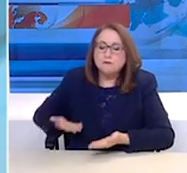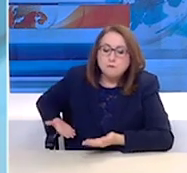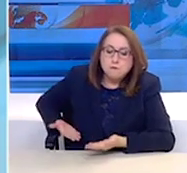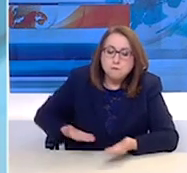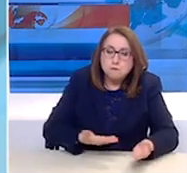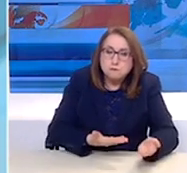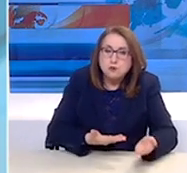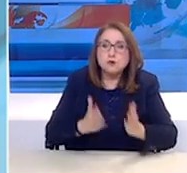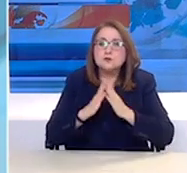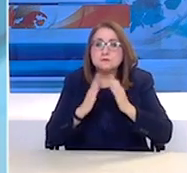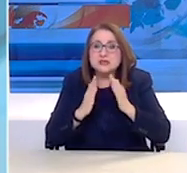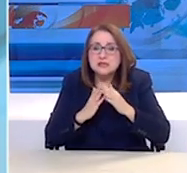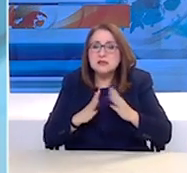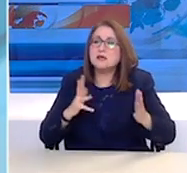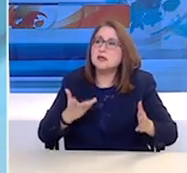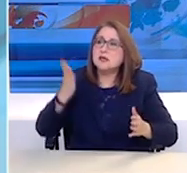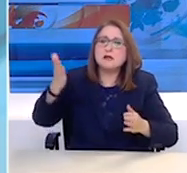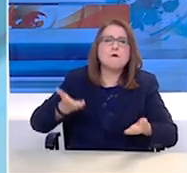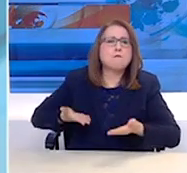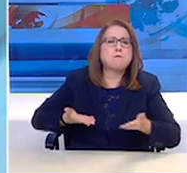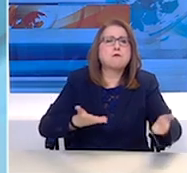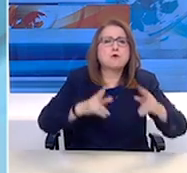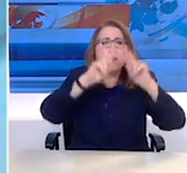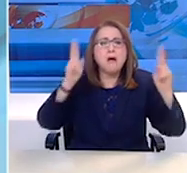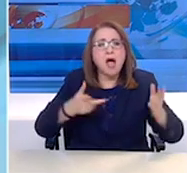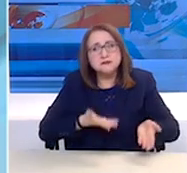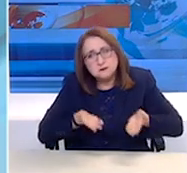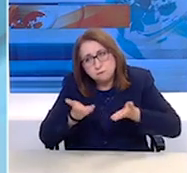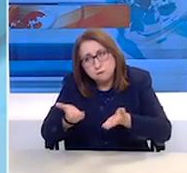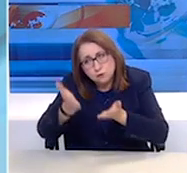και στο φούρνο και στο σαχαροπλαστείο της γειτονιάς να αγοράσουμε γλυκά. Θέλω να το